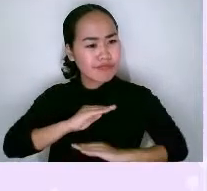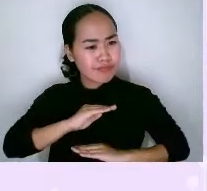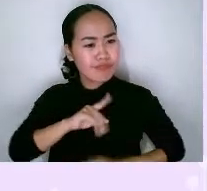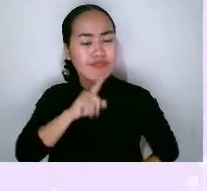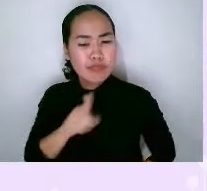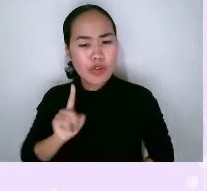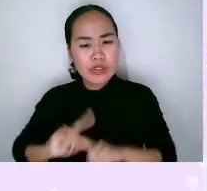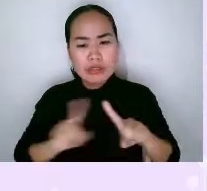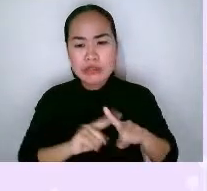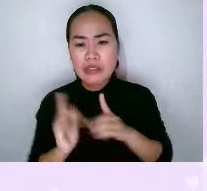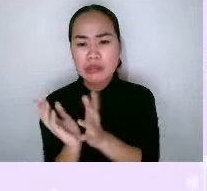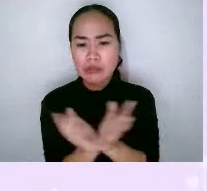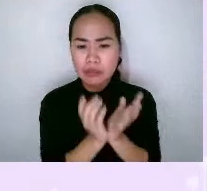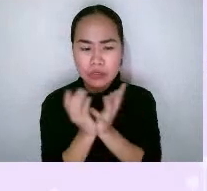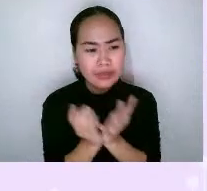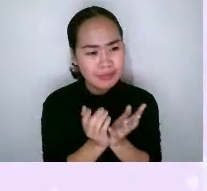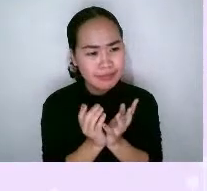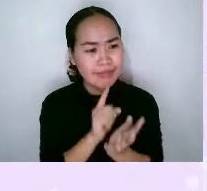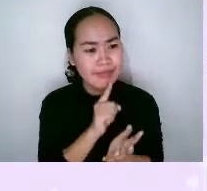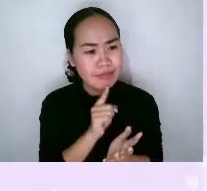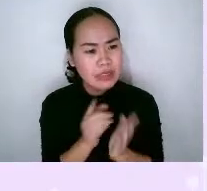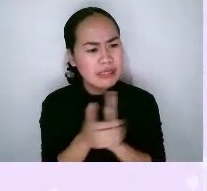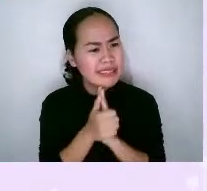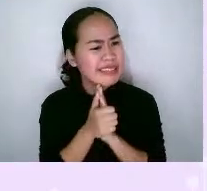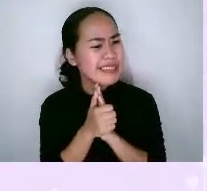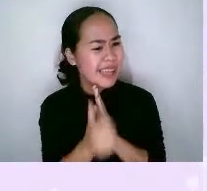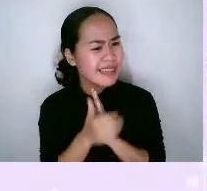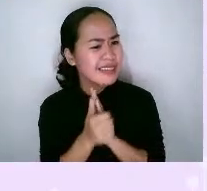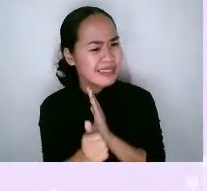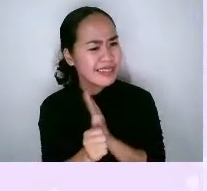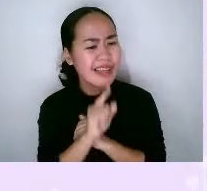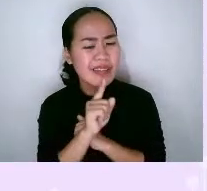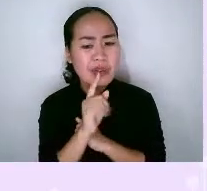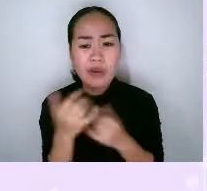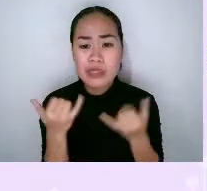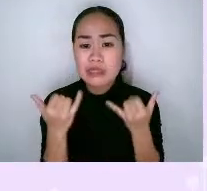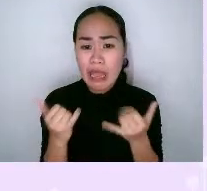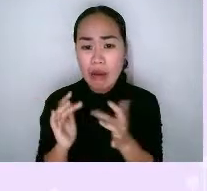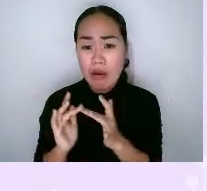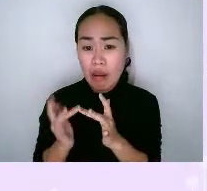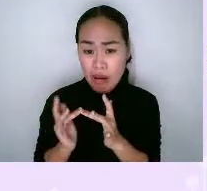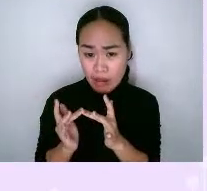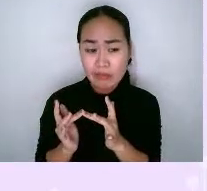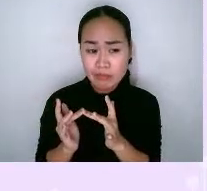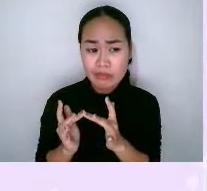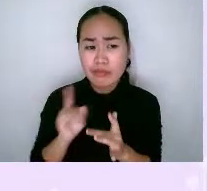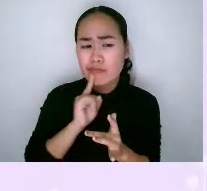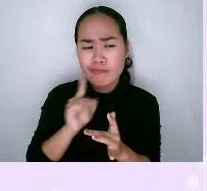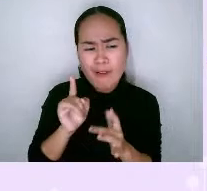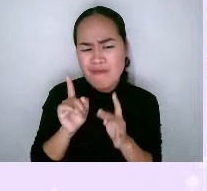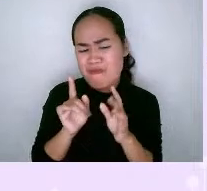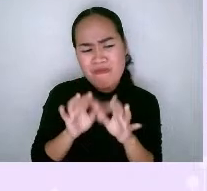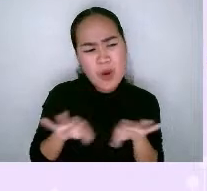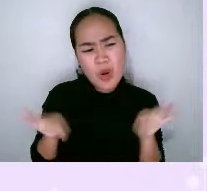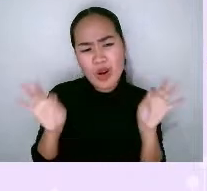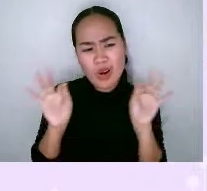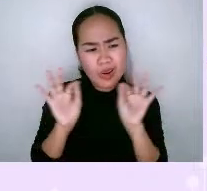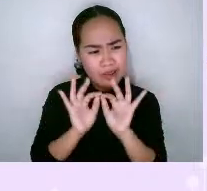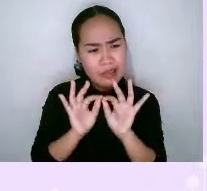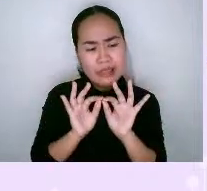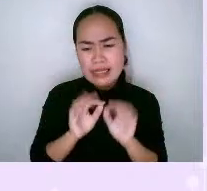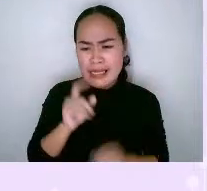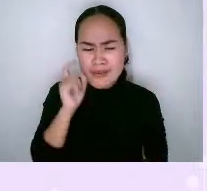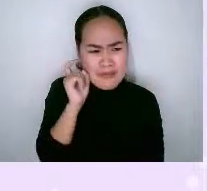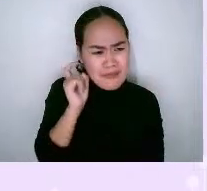our society. Skills po kasi, especially now in the digital age, are very, very important. Mabilis po ang